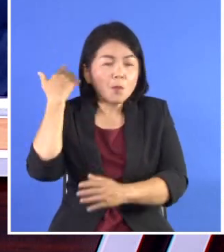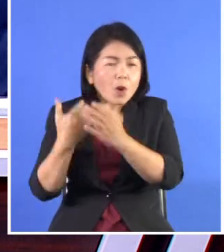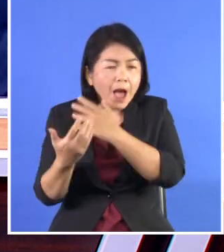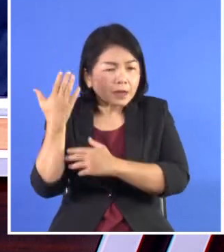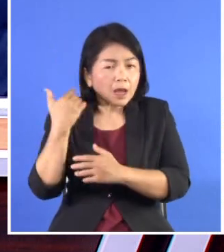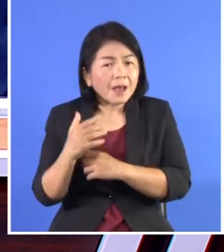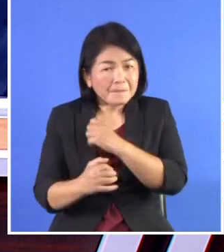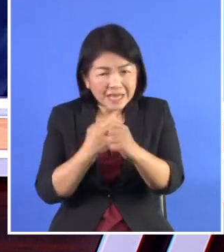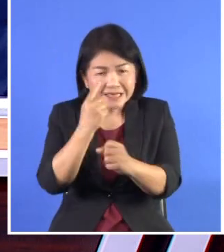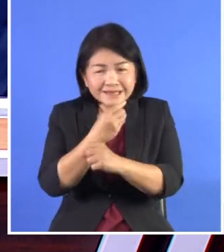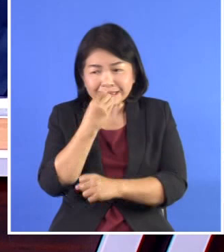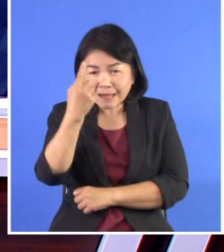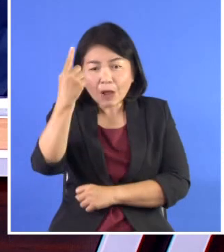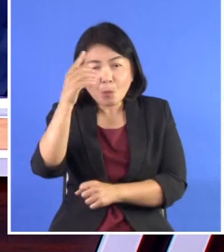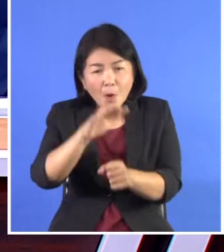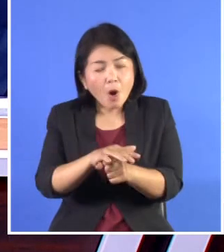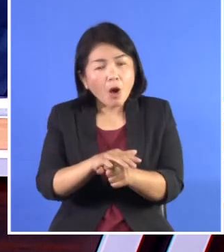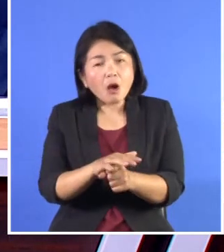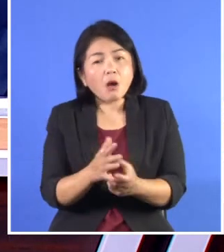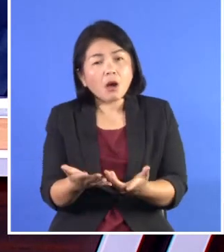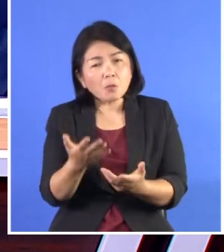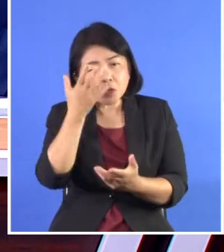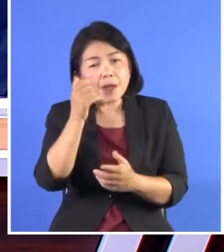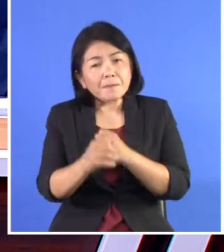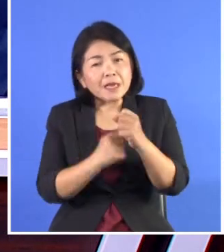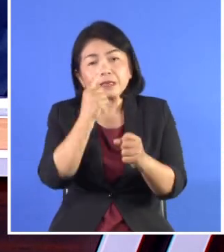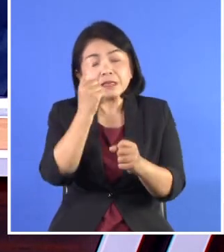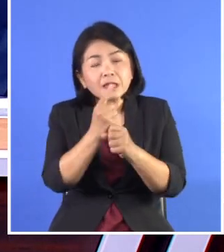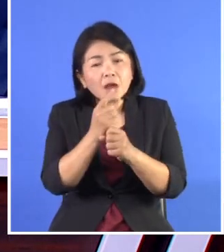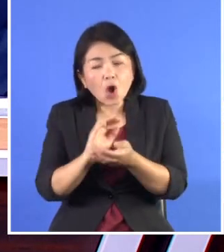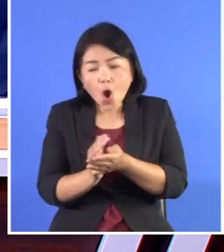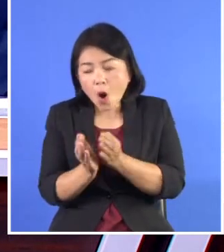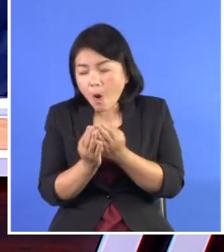ปีหนึ่งกินได้ครั้งเดียวอ่ะ ปีหนึ่งกินได้ครั้งเดียวเพราะเขาทำแค่ปีละครั้ง หอยไม่มีเลยไง เ